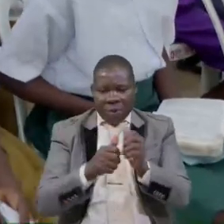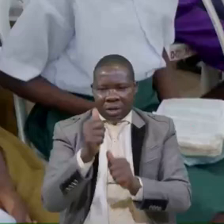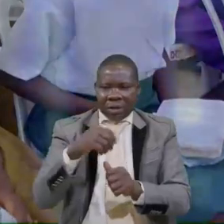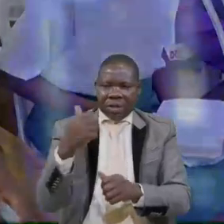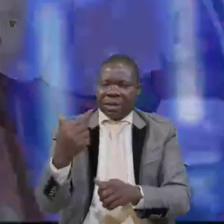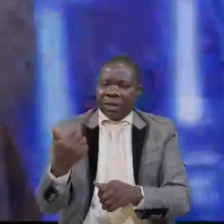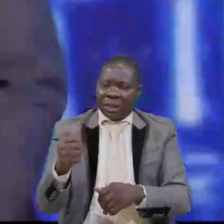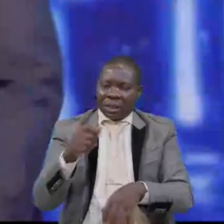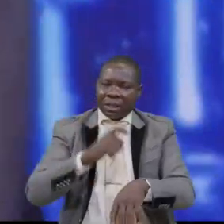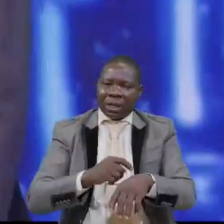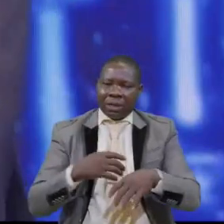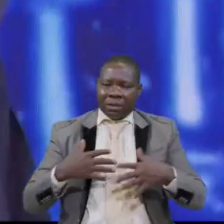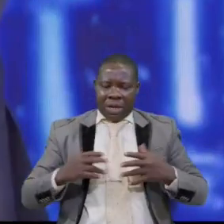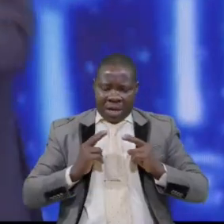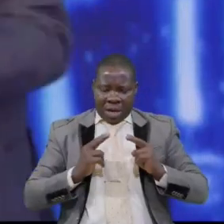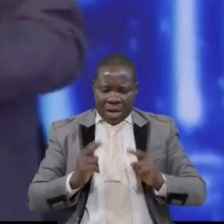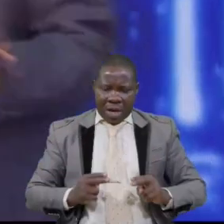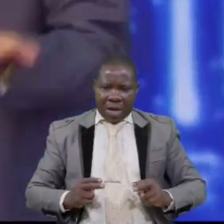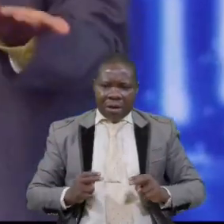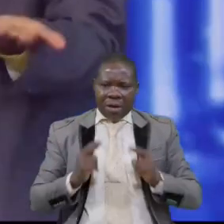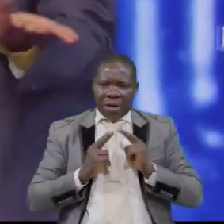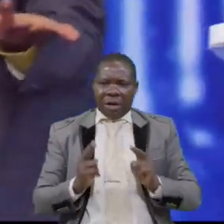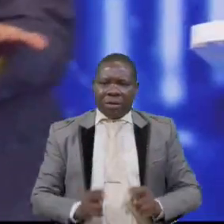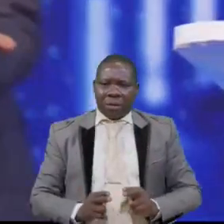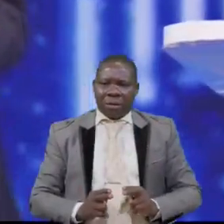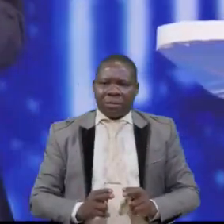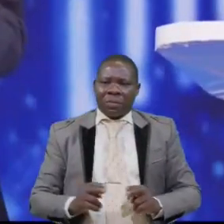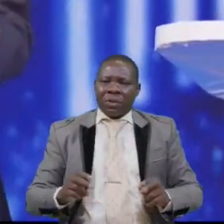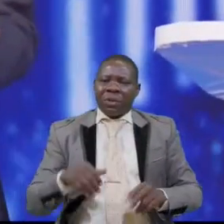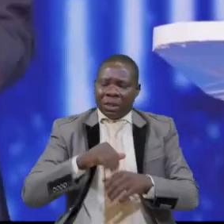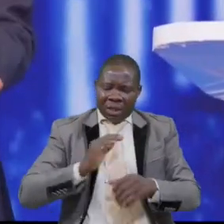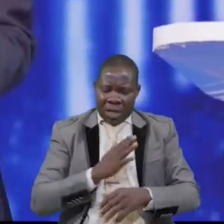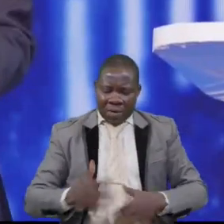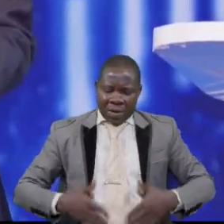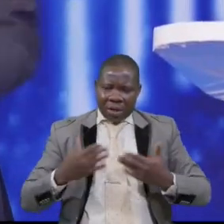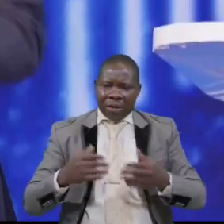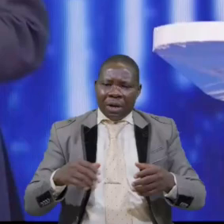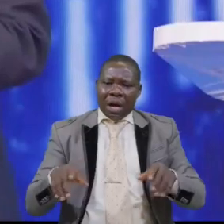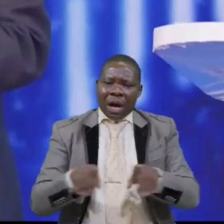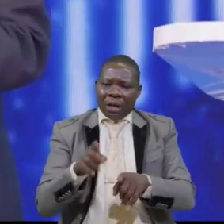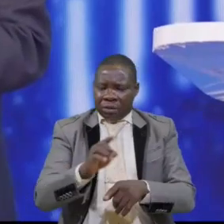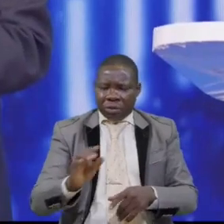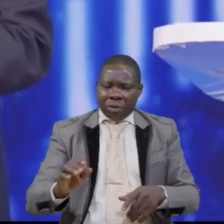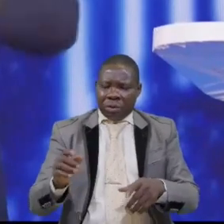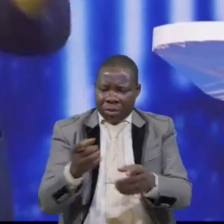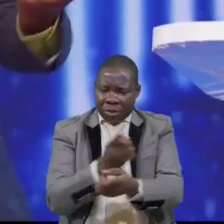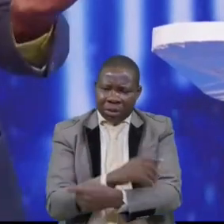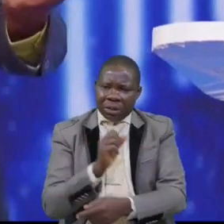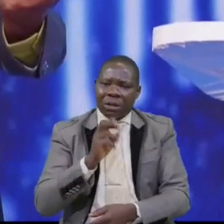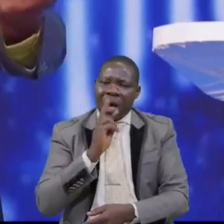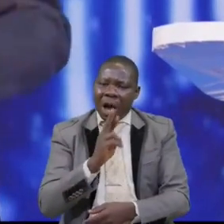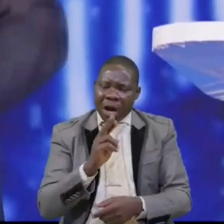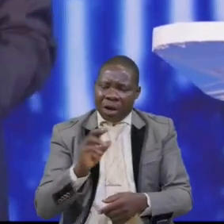vos jours, telle ta force. Qu'est-ce que je dois faire? Comment vivre?